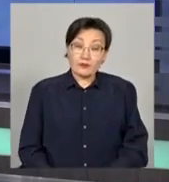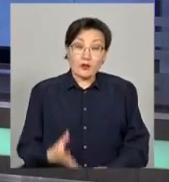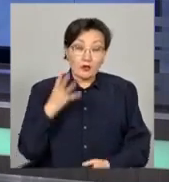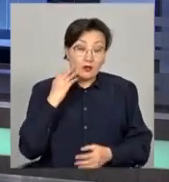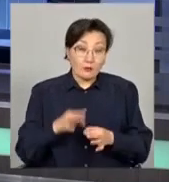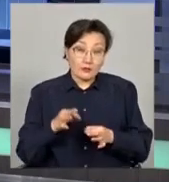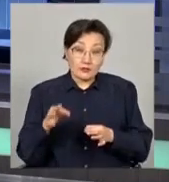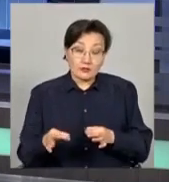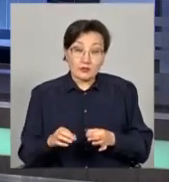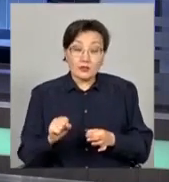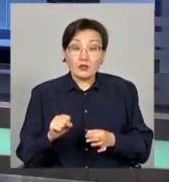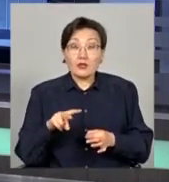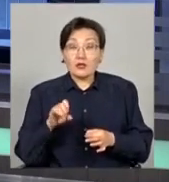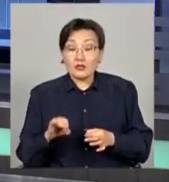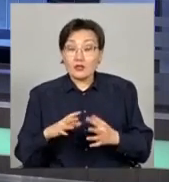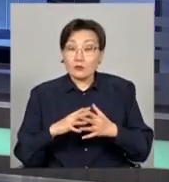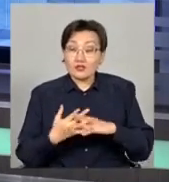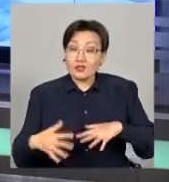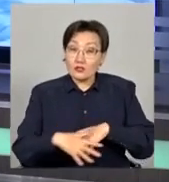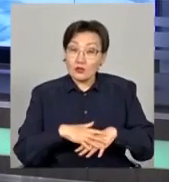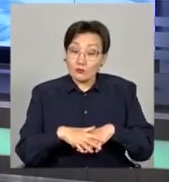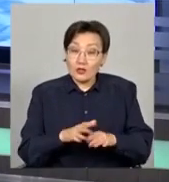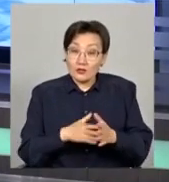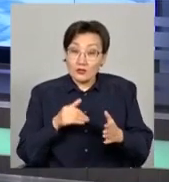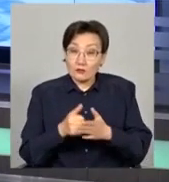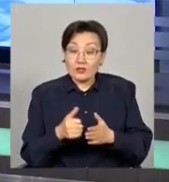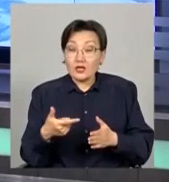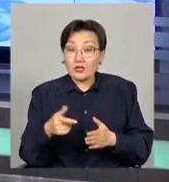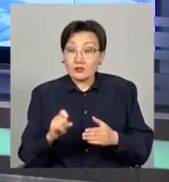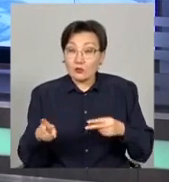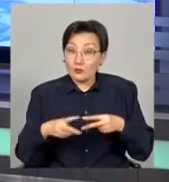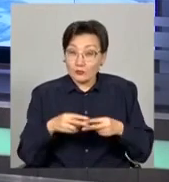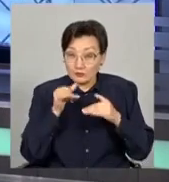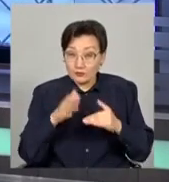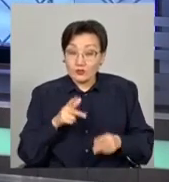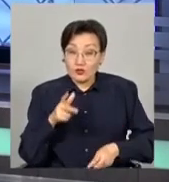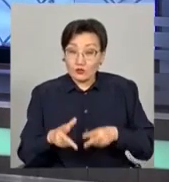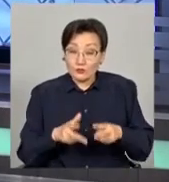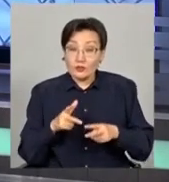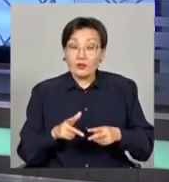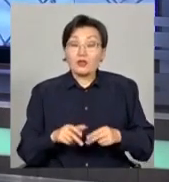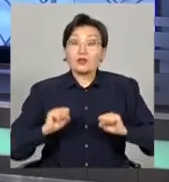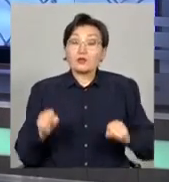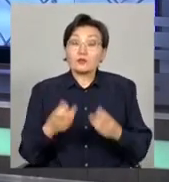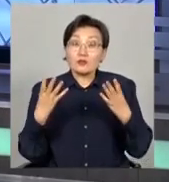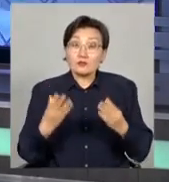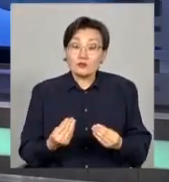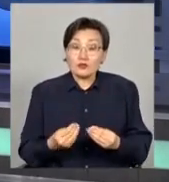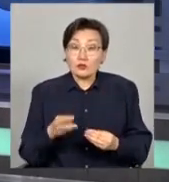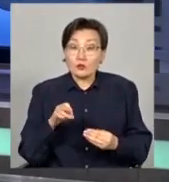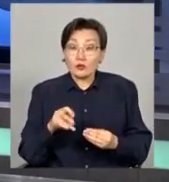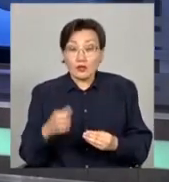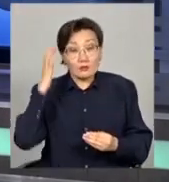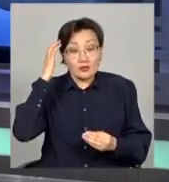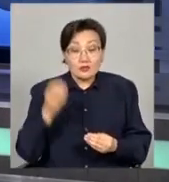Алматы облысындағы Әли ауылының тұрғындары әлі күнге дейін газ құбырына қосылмағандарын айтып шағымданды. Қақаған қыста тонналап көмір